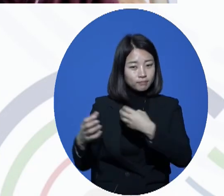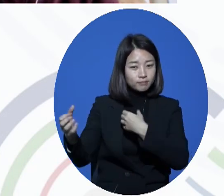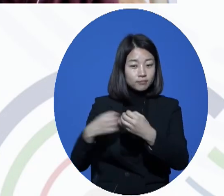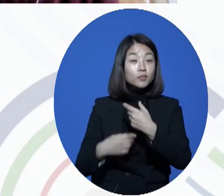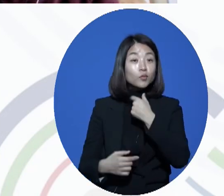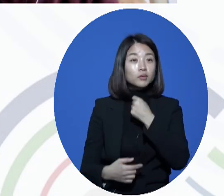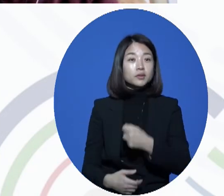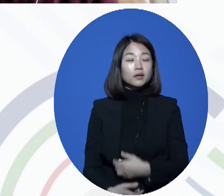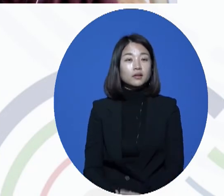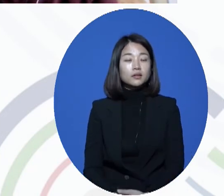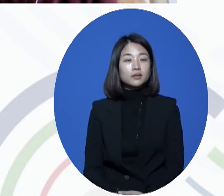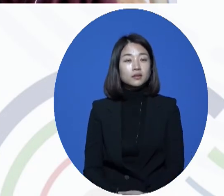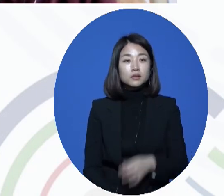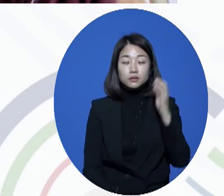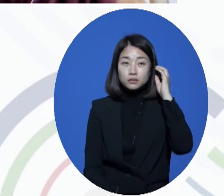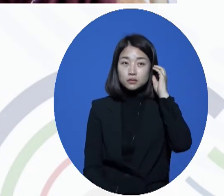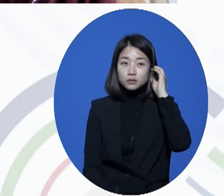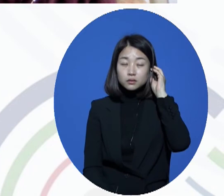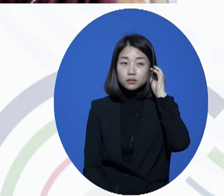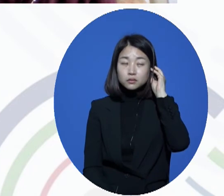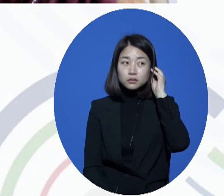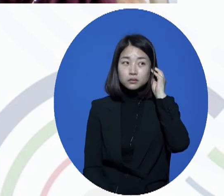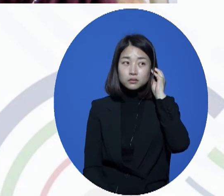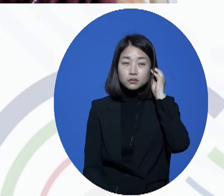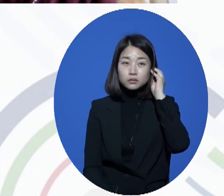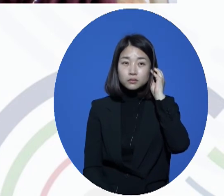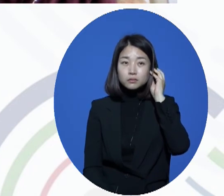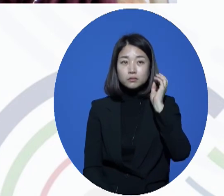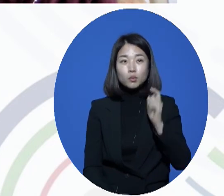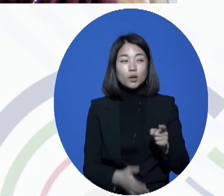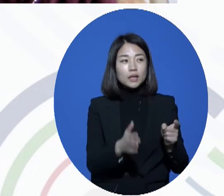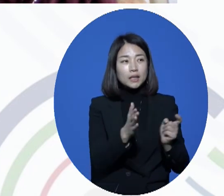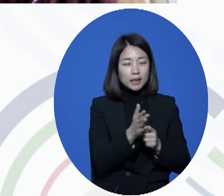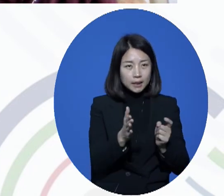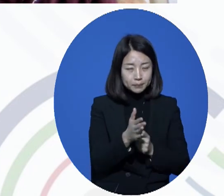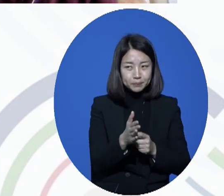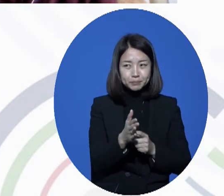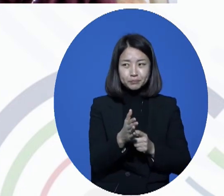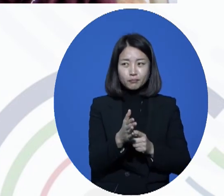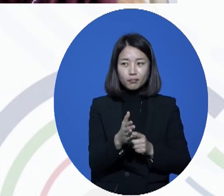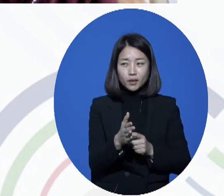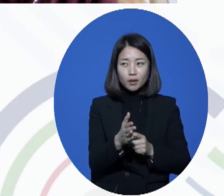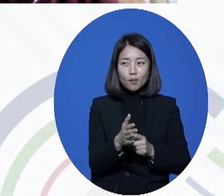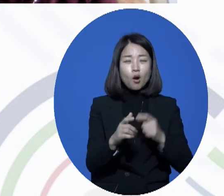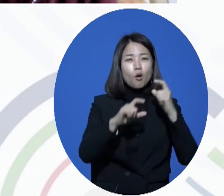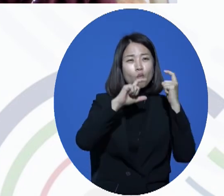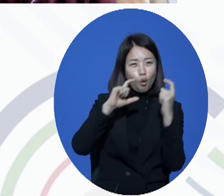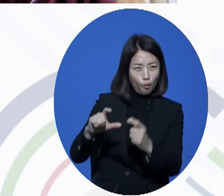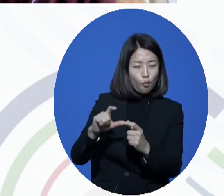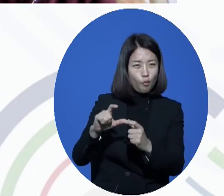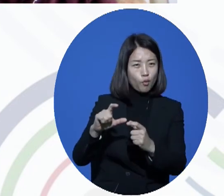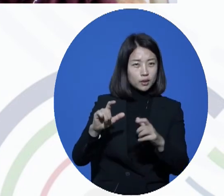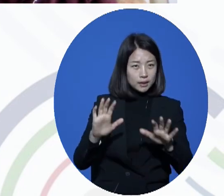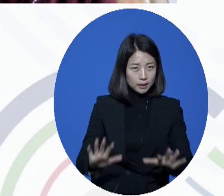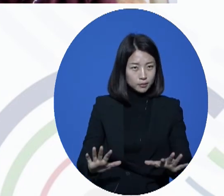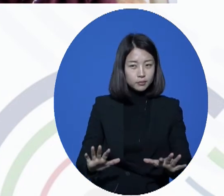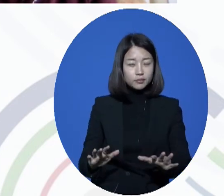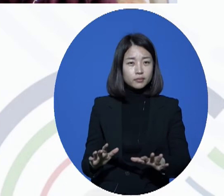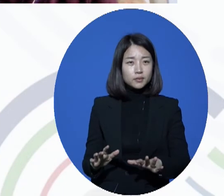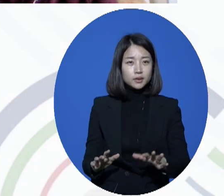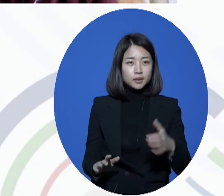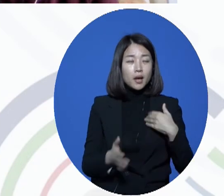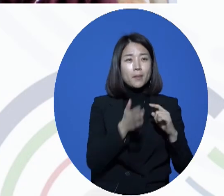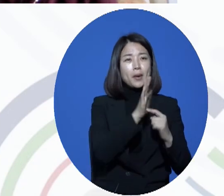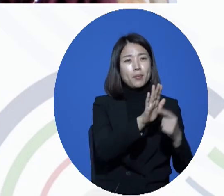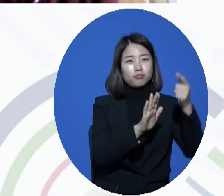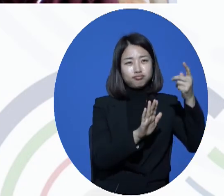그리고 말씀드렸다시피 각종 긴급 성명 그리고 긴급 권고 등을 이 설문조사가 진행이 되는 동안에도 저희가